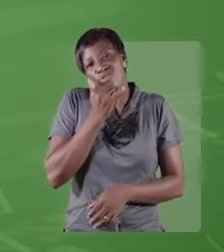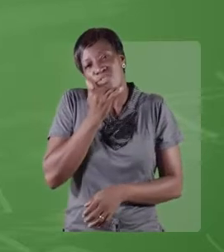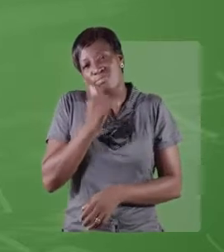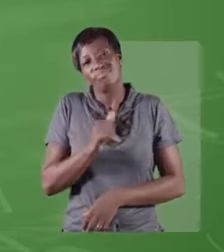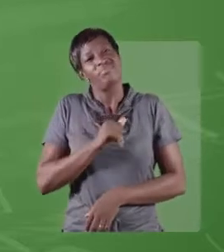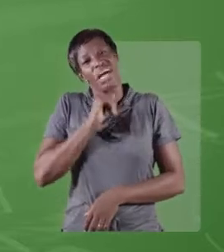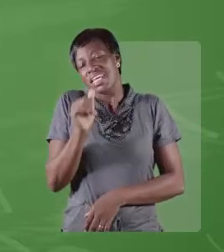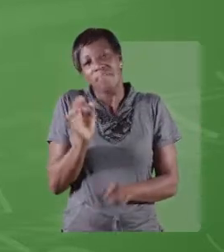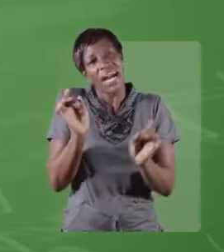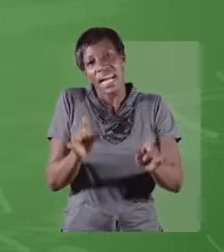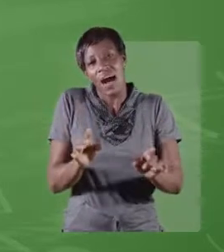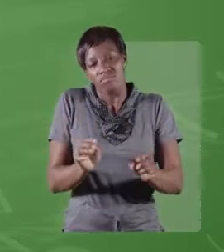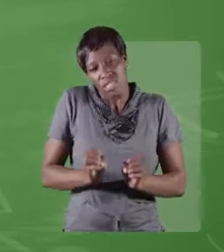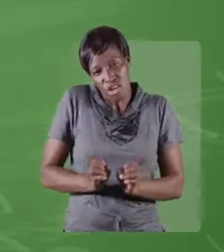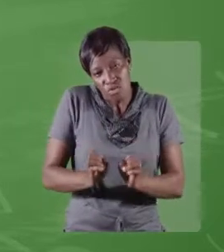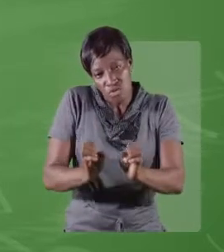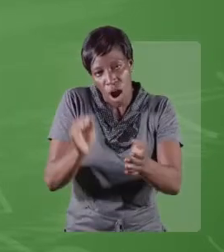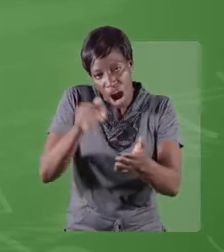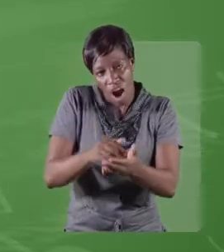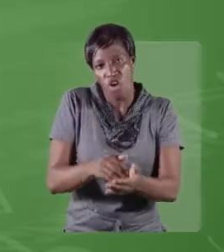erreurs, reprenez